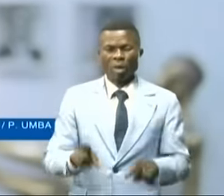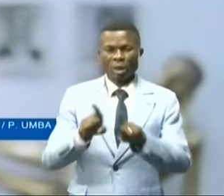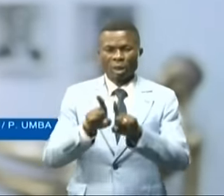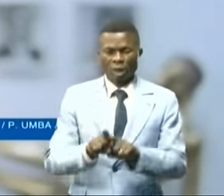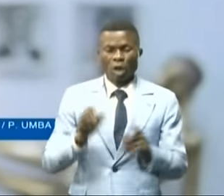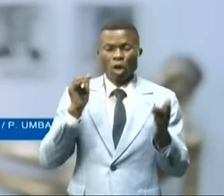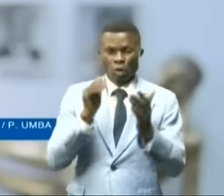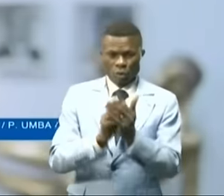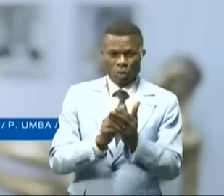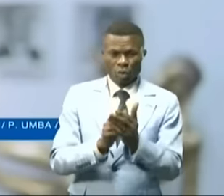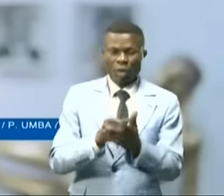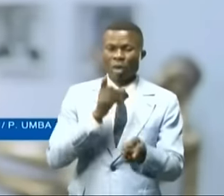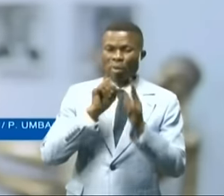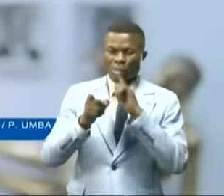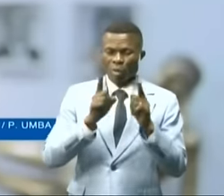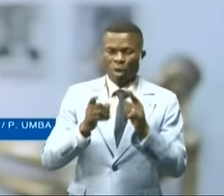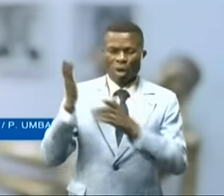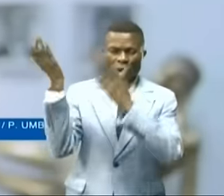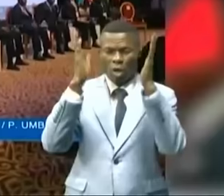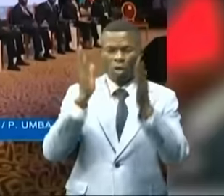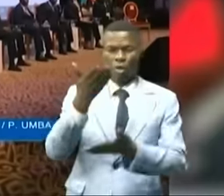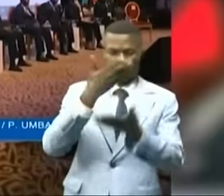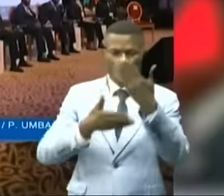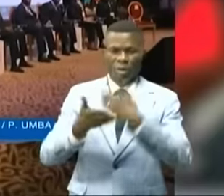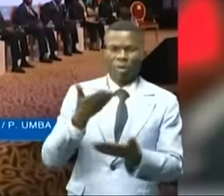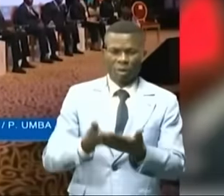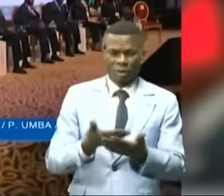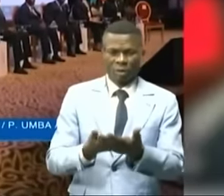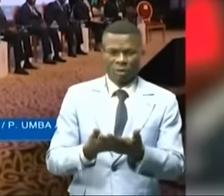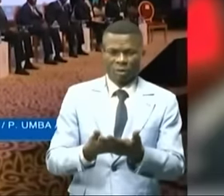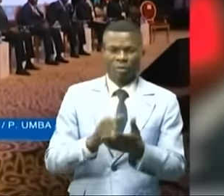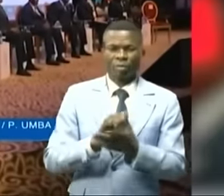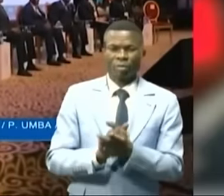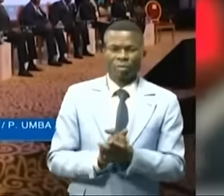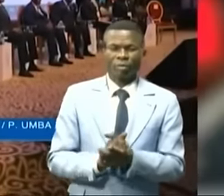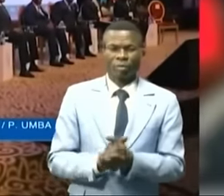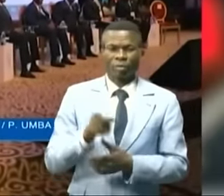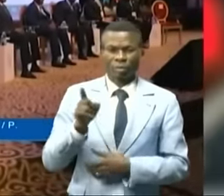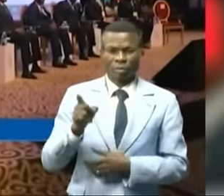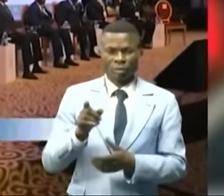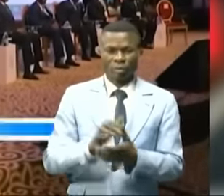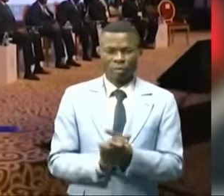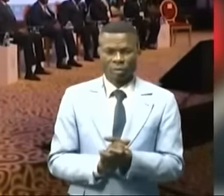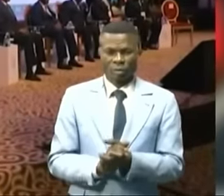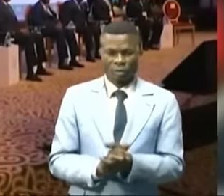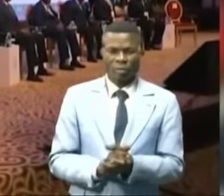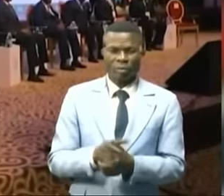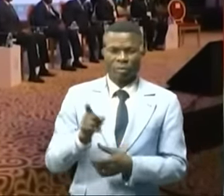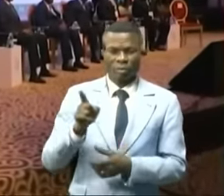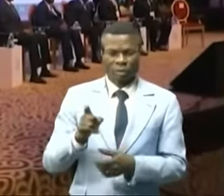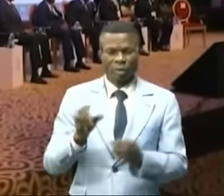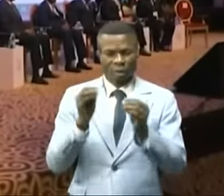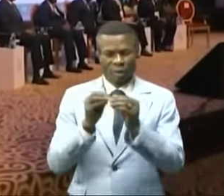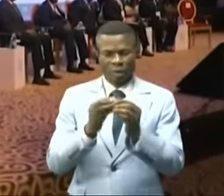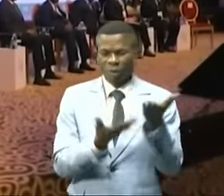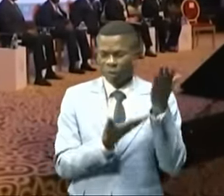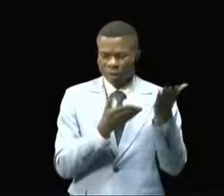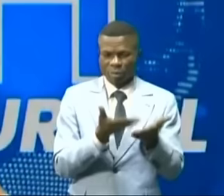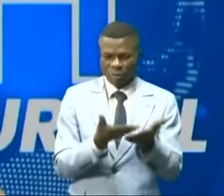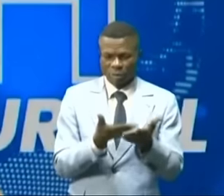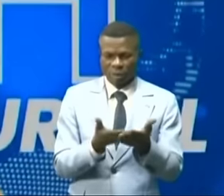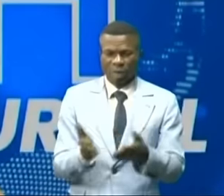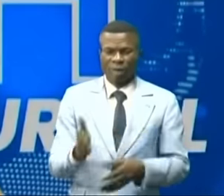regard des échanges commerciaux que nous allons faire. Près de 1000 personnes vont prendre part à ce forum de